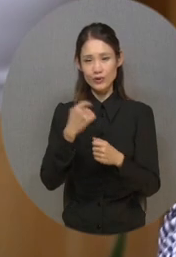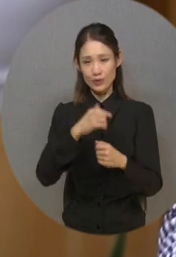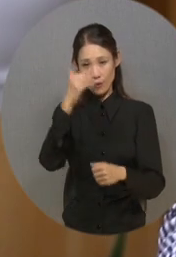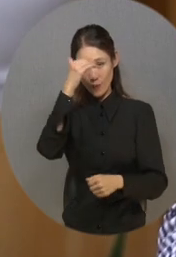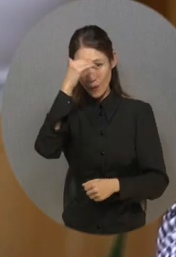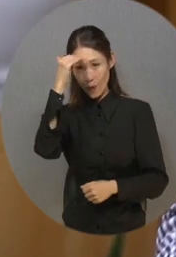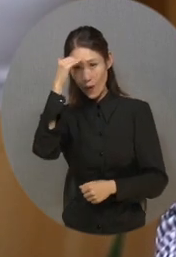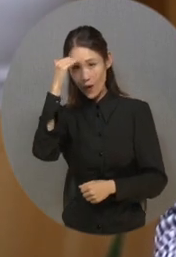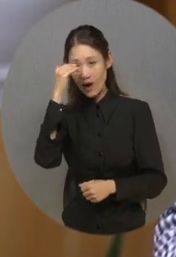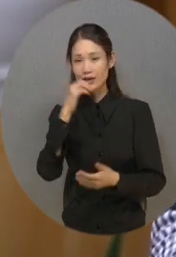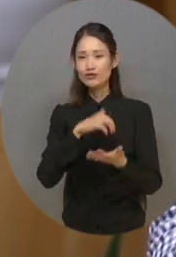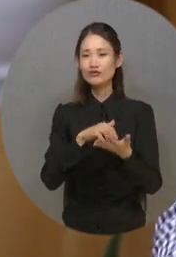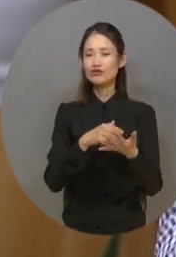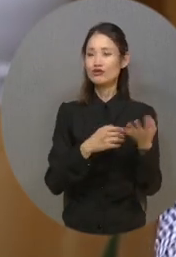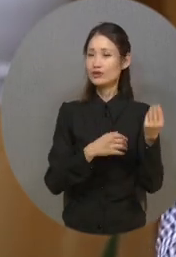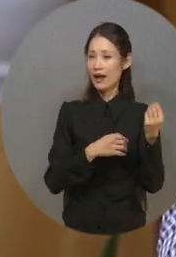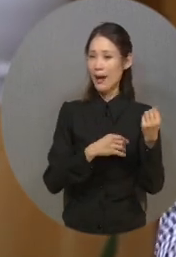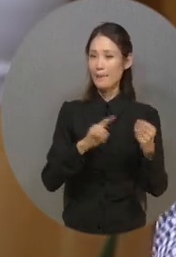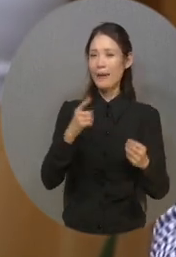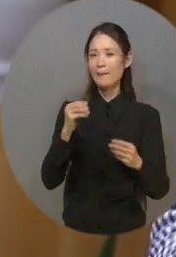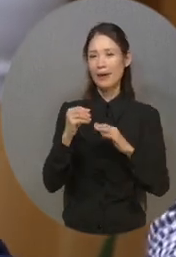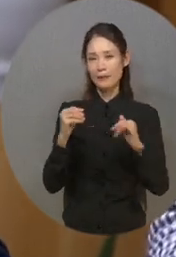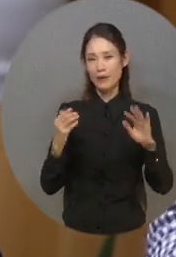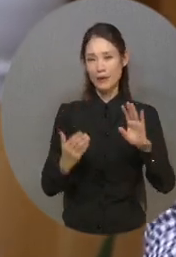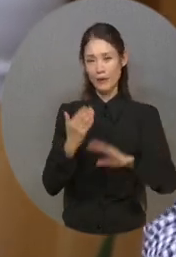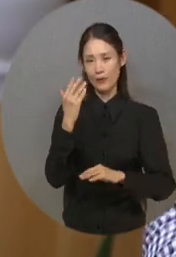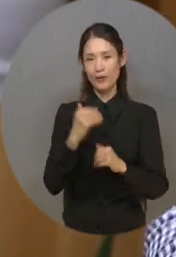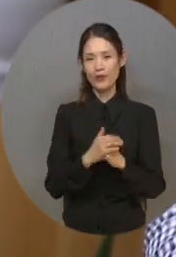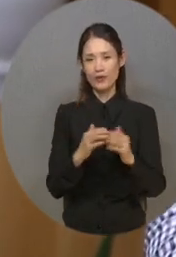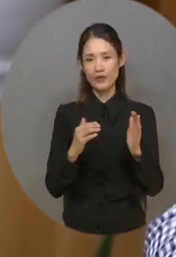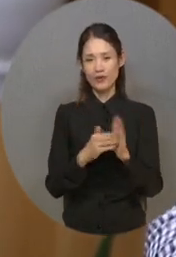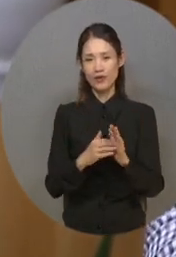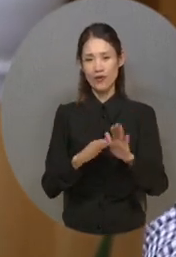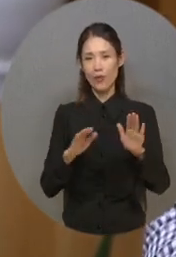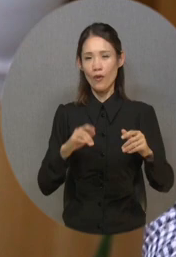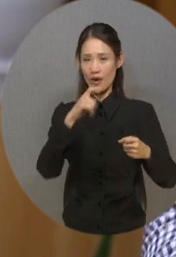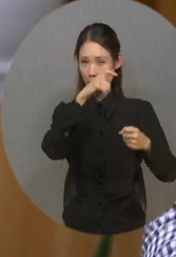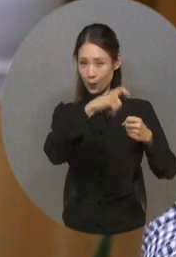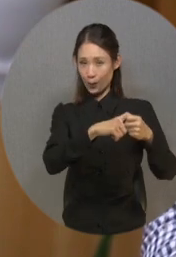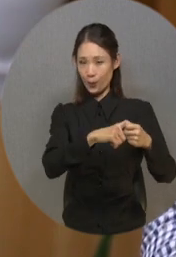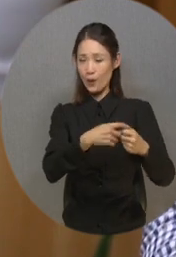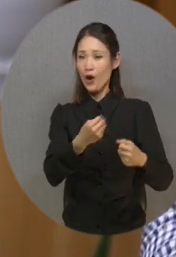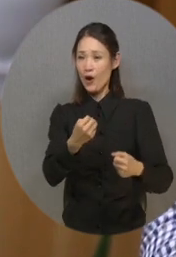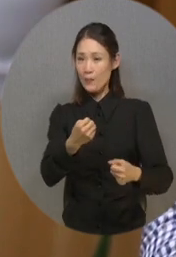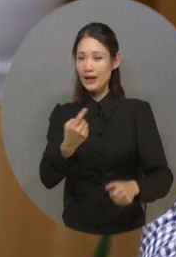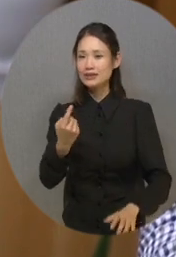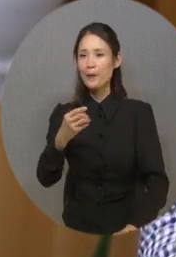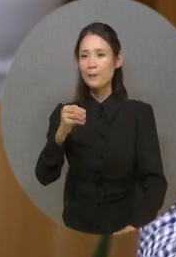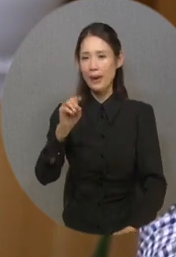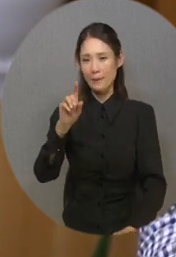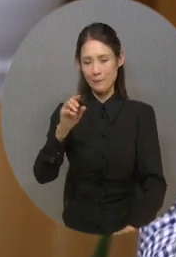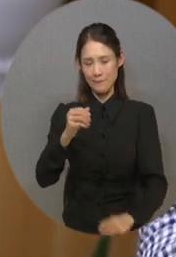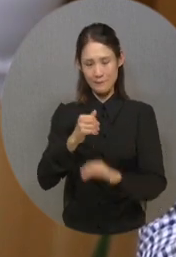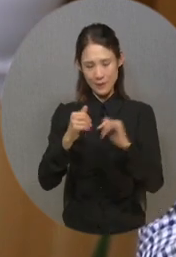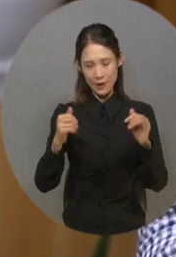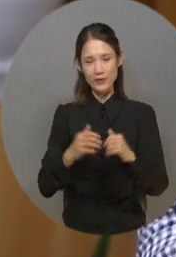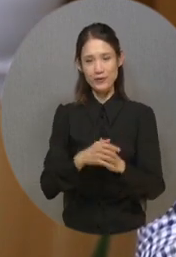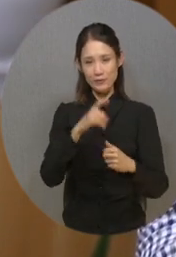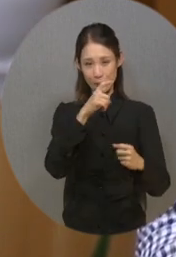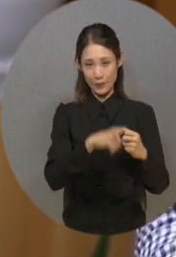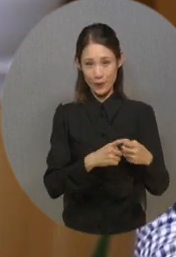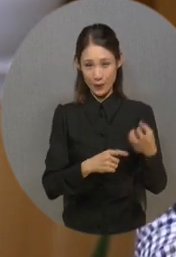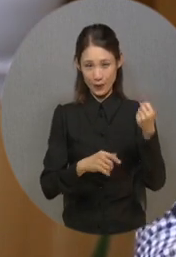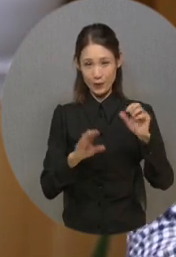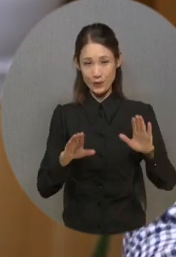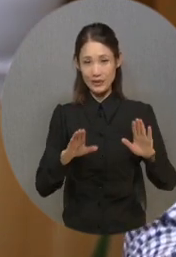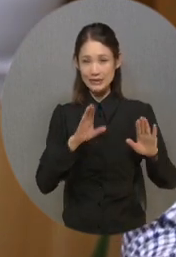숫자가 100만 명이 넘습니다. 그래서 올해는 1,000만 명 목표로 혹시 TV를 통해서 1,000만 명 목표 달성 오늘부로